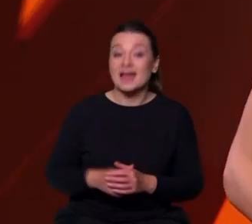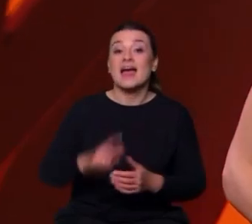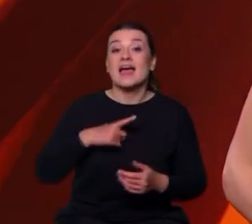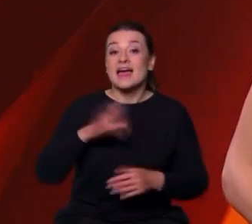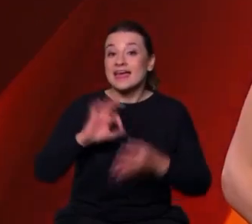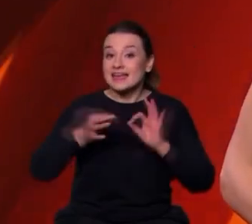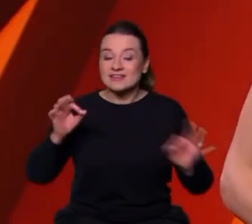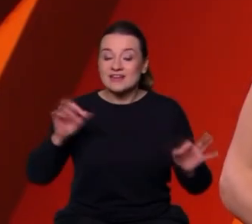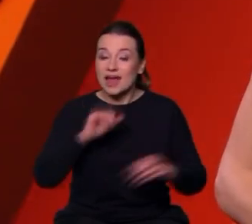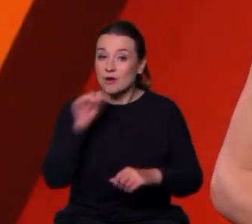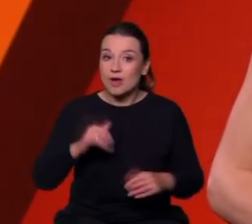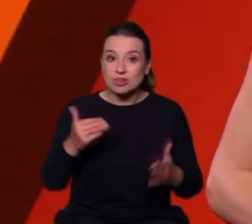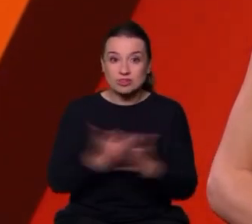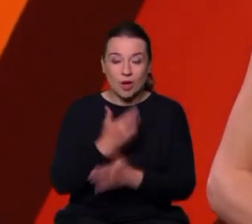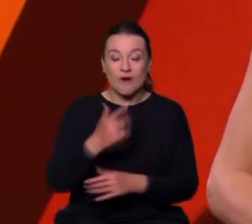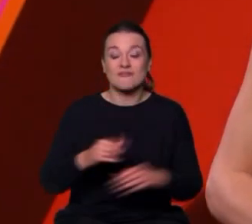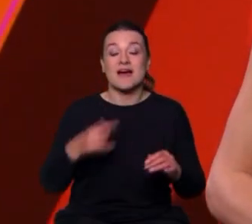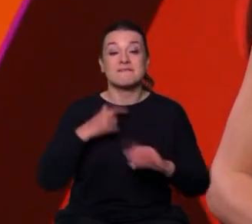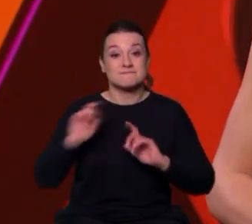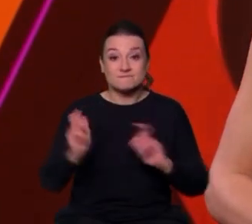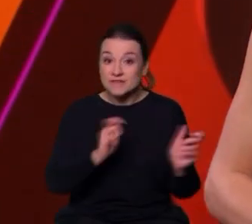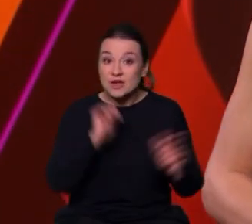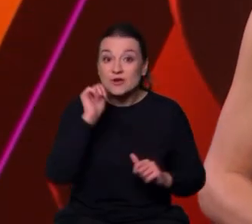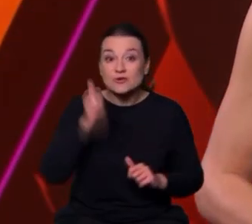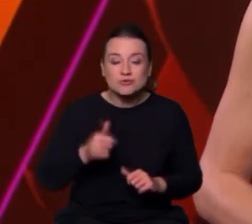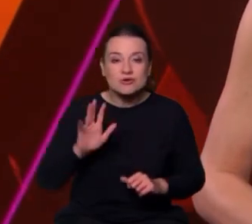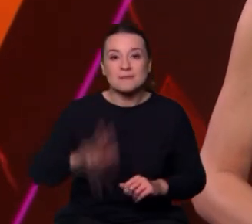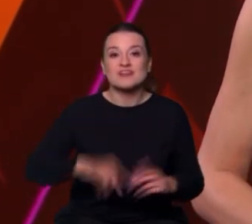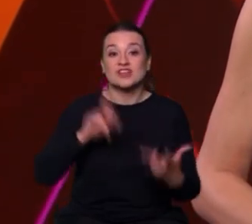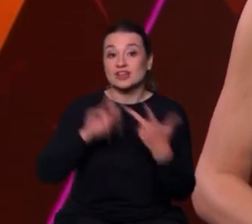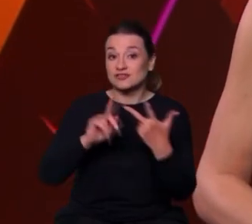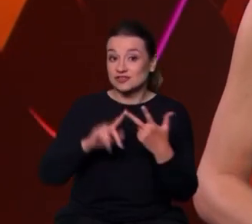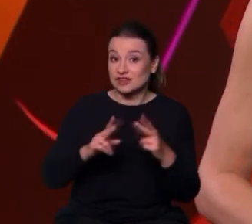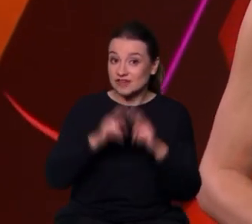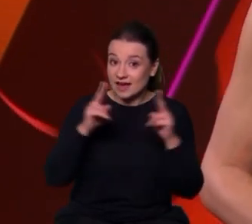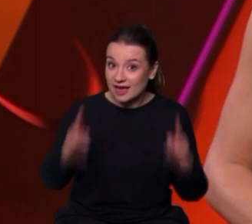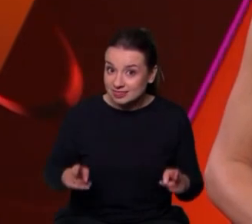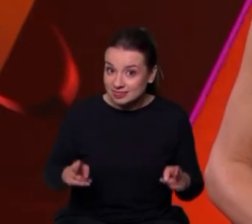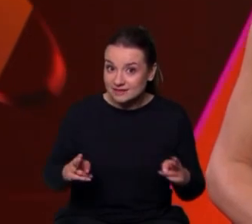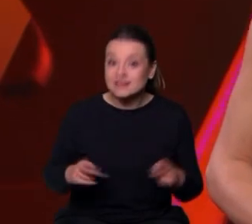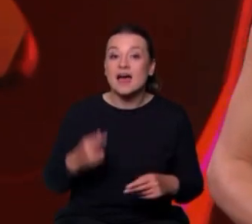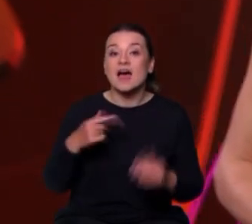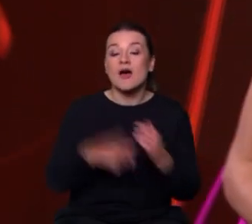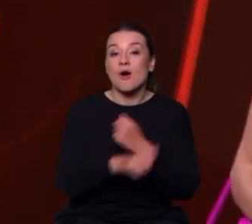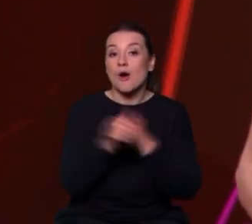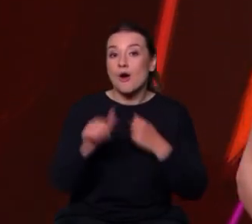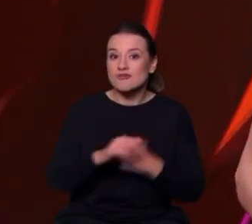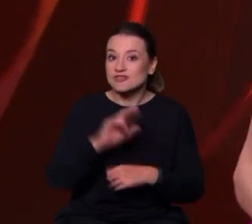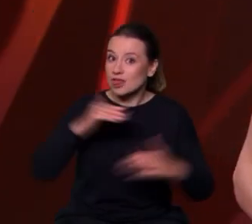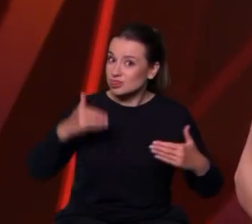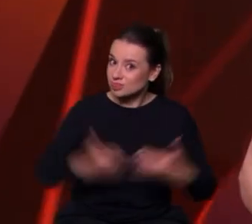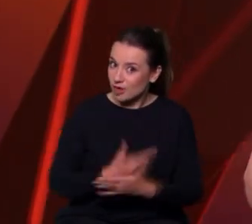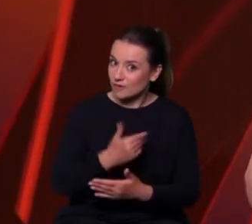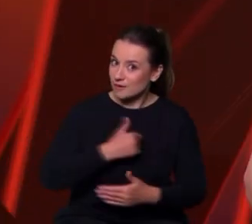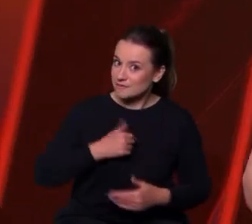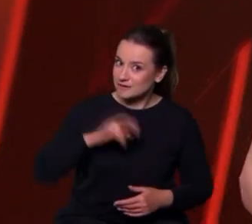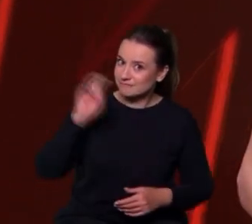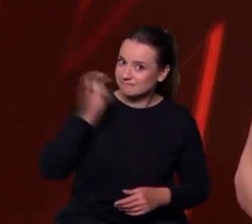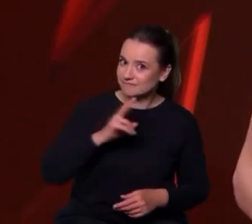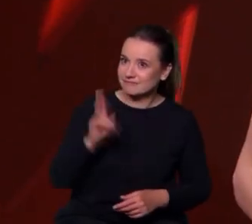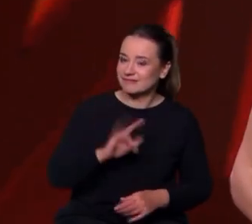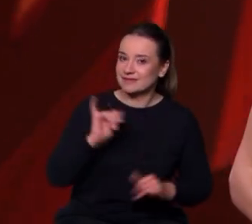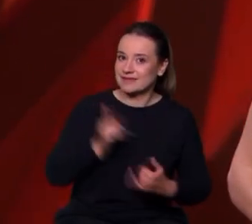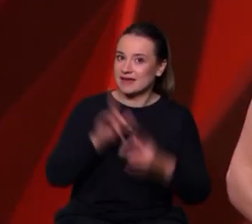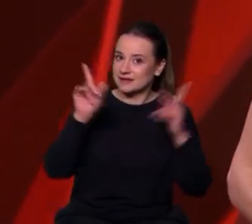To nowa impreza, jutro rozpocznie się dopiero jej trzecia edycja. Przez to, że jest nowa, z dużym zaciekawieniem czekamy na jej rozpoczęcie i